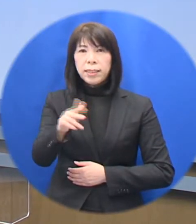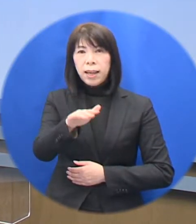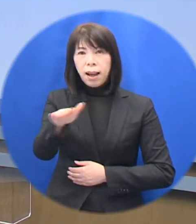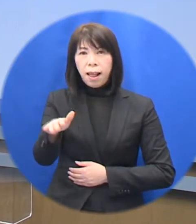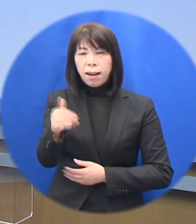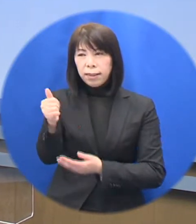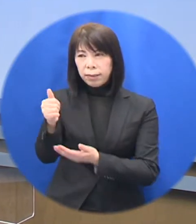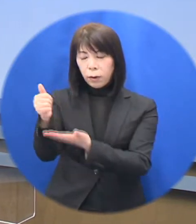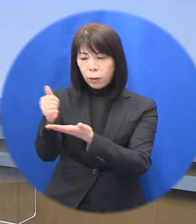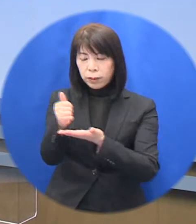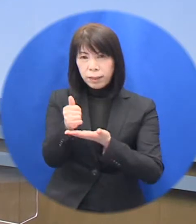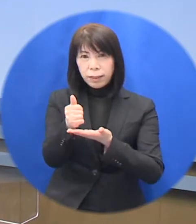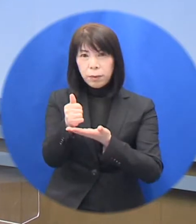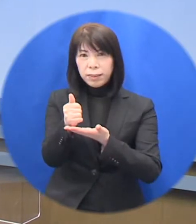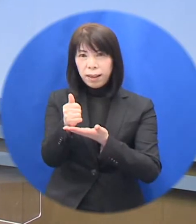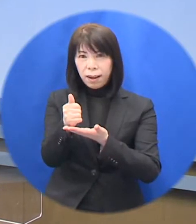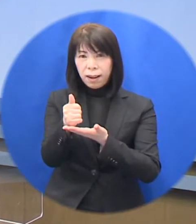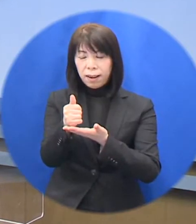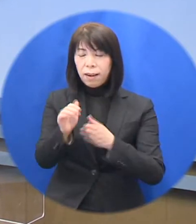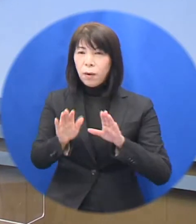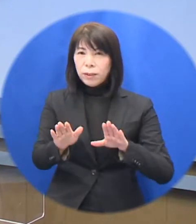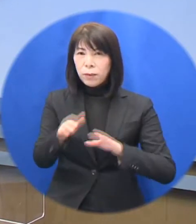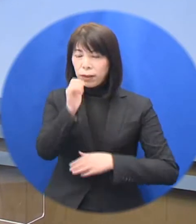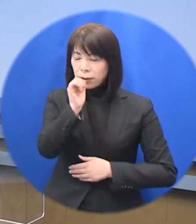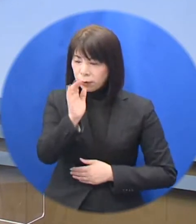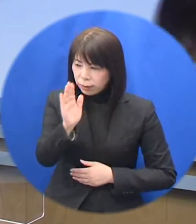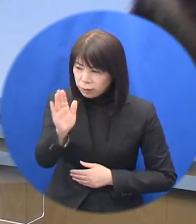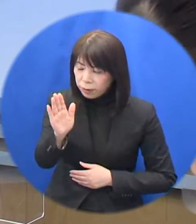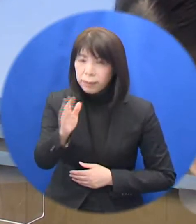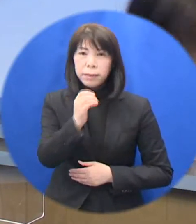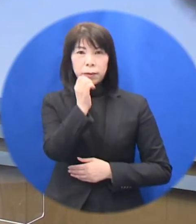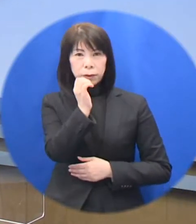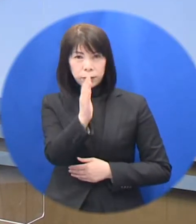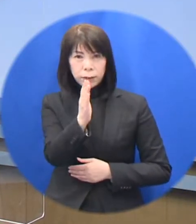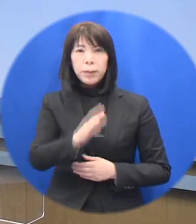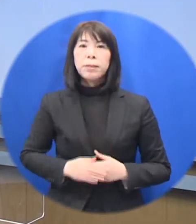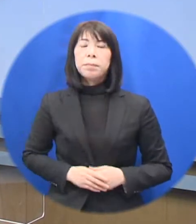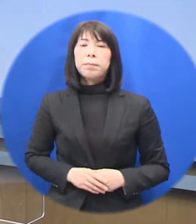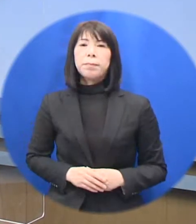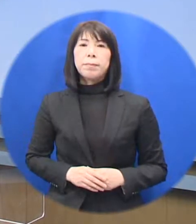にお越しいただきました。柏原さん、本日はよろしくお願いいたします。